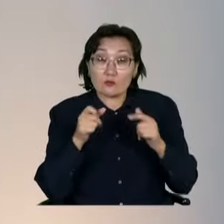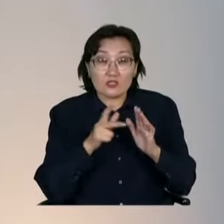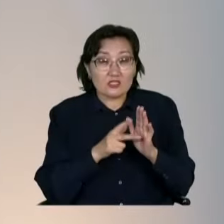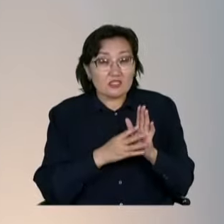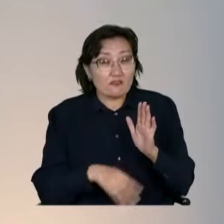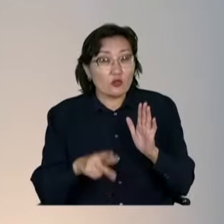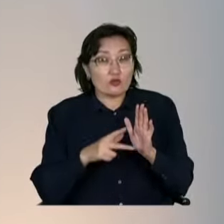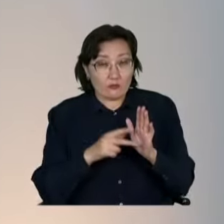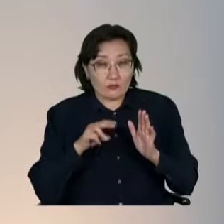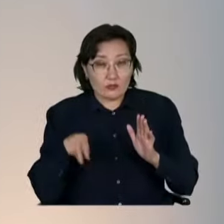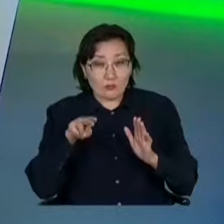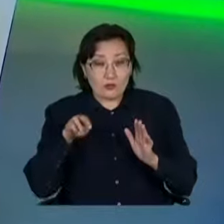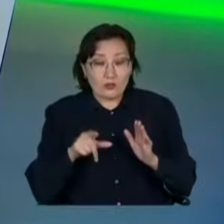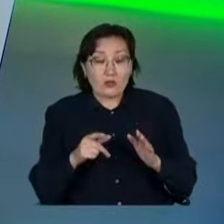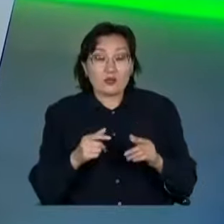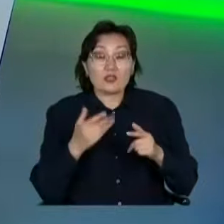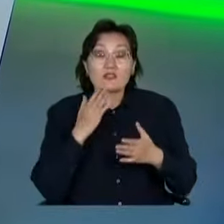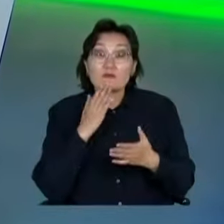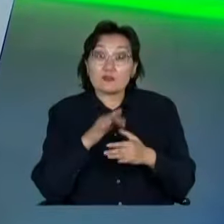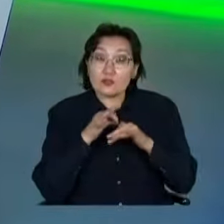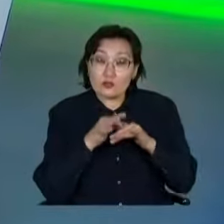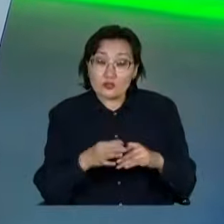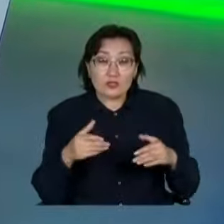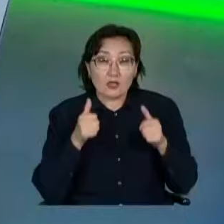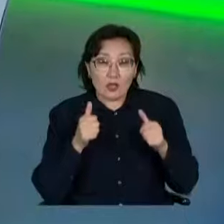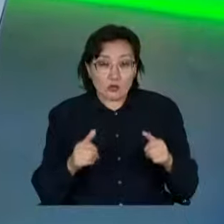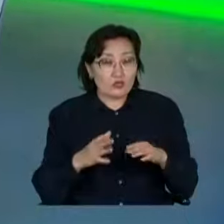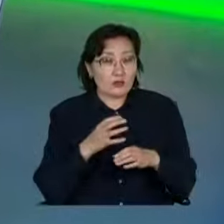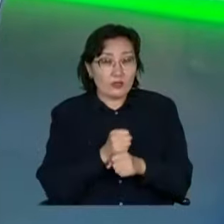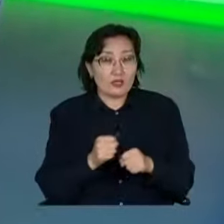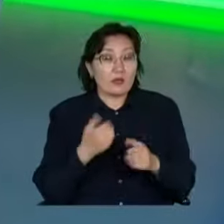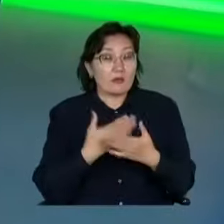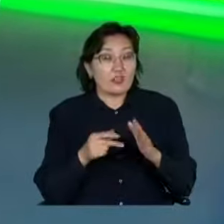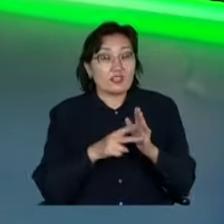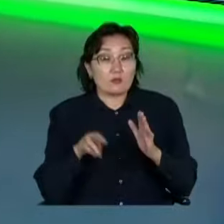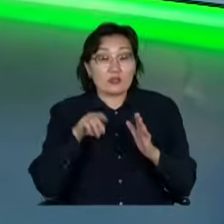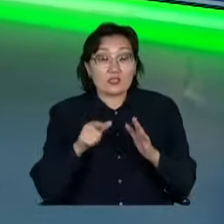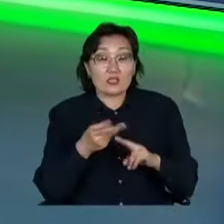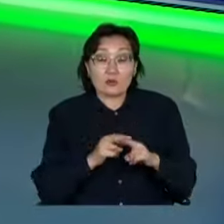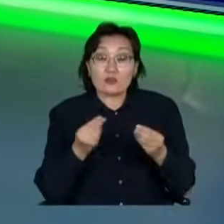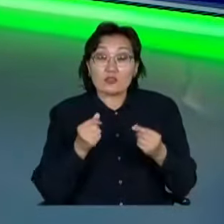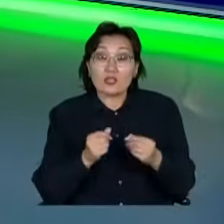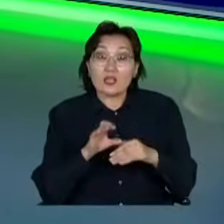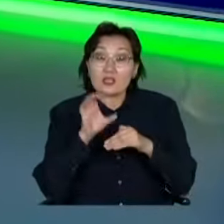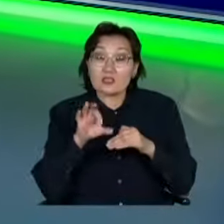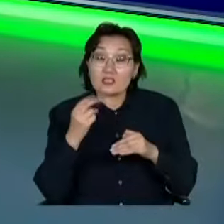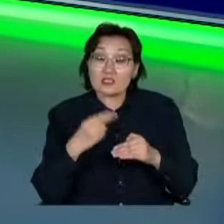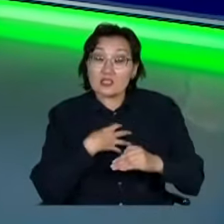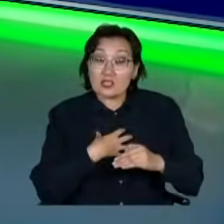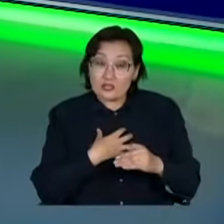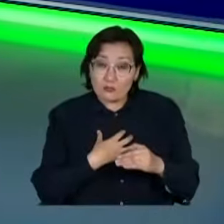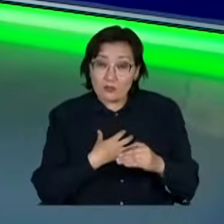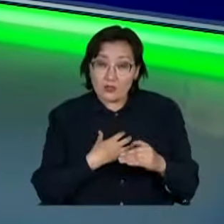98. То есть идет хорошее сокращение порядка там, 7 миллиардов тенге. Соответственно, эти деньги можно будет направить на какие-то социально значимые вещи,